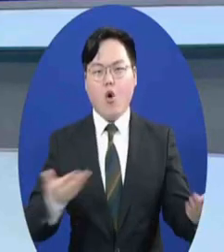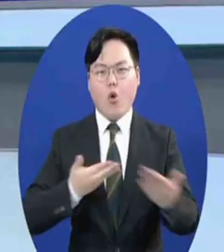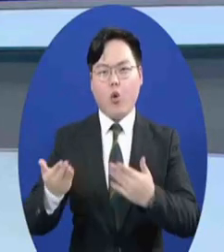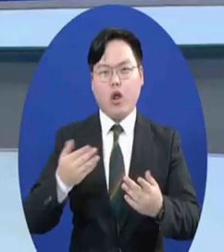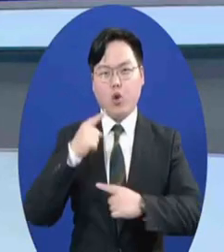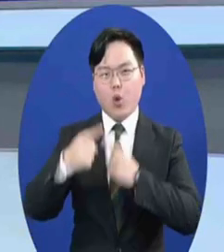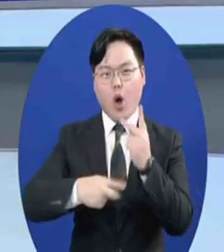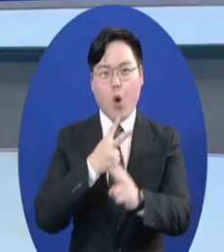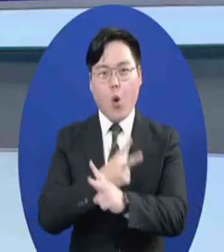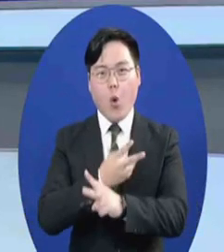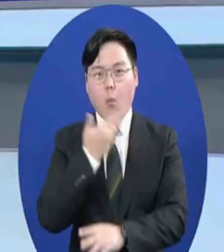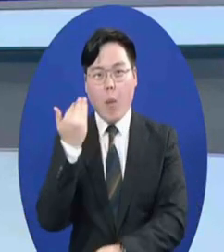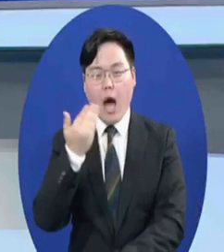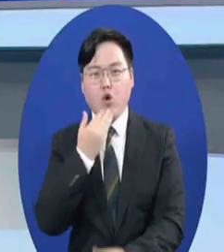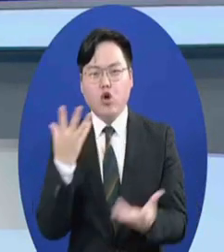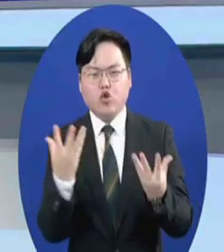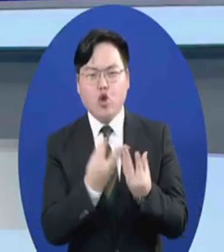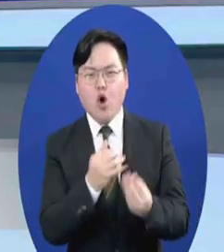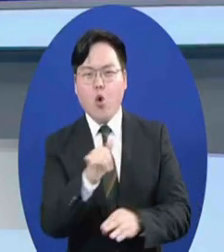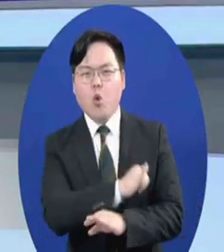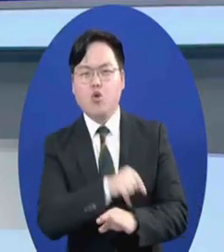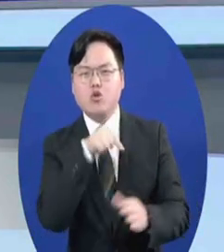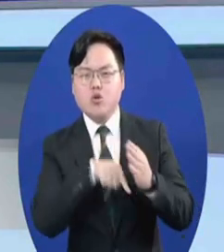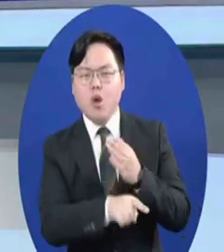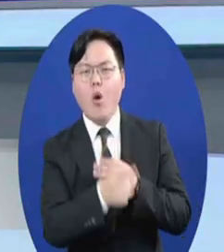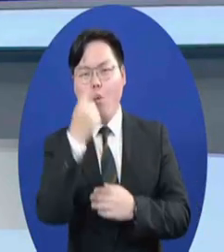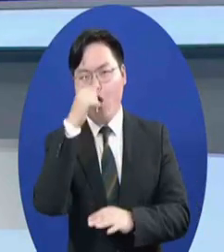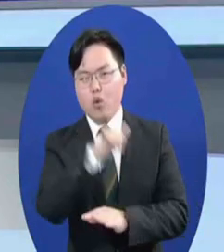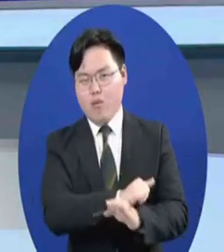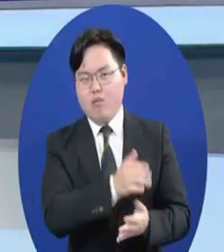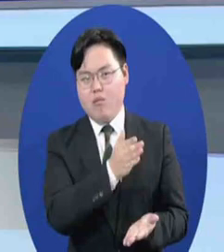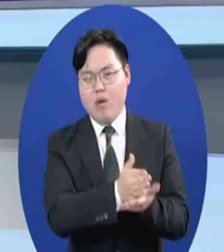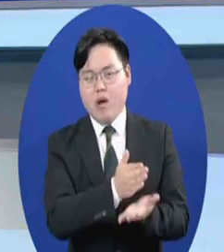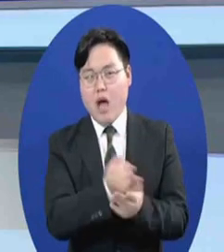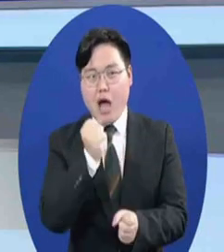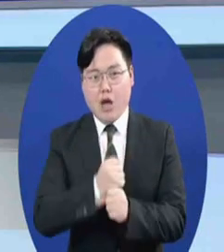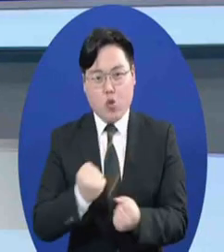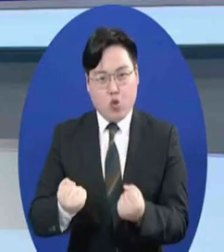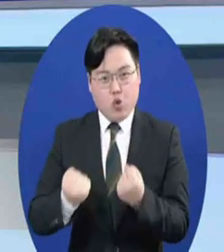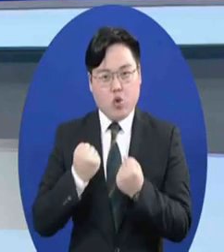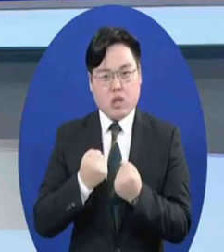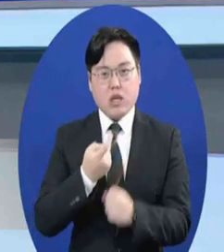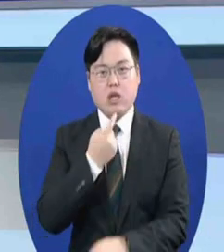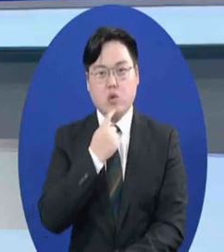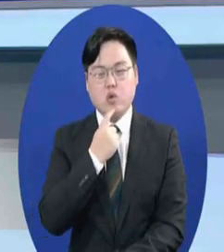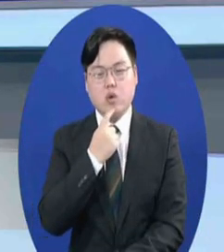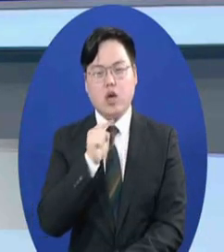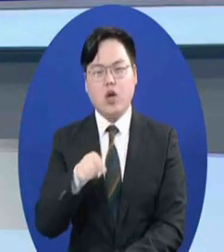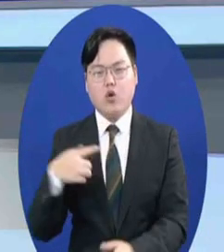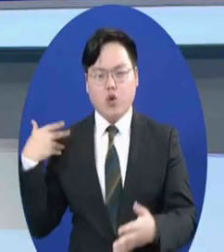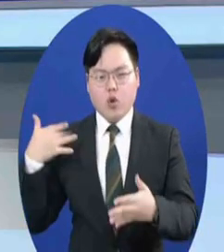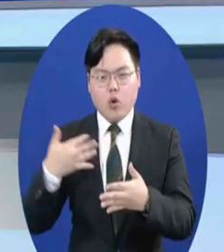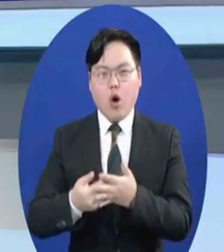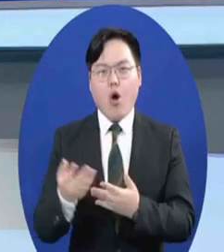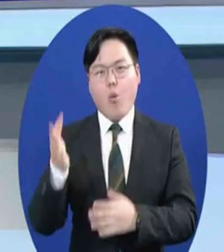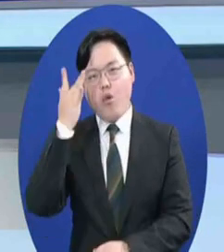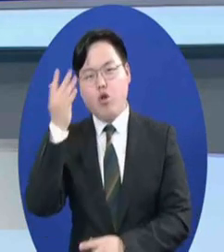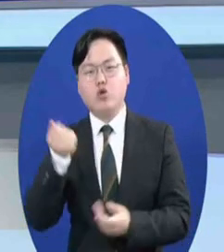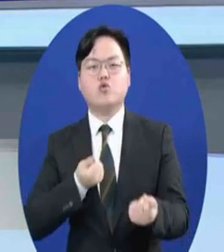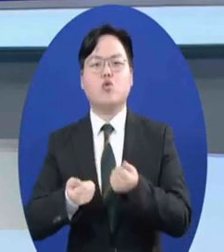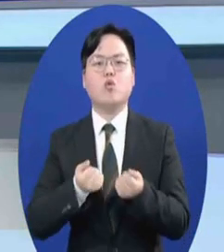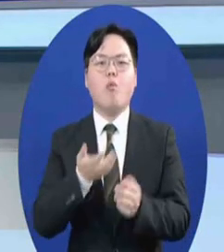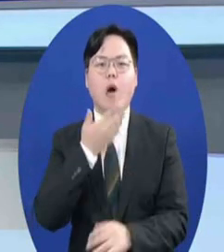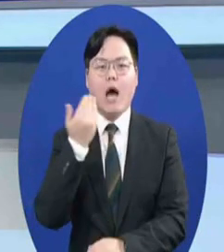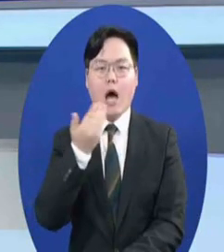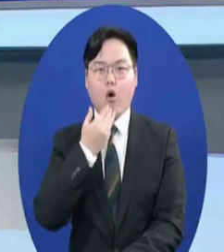Худалдааны тухай хуульгүй цөөн хэдэн орны нэг нь Монгол улс. Ажил хүч эдийн засгийн томоохон хэсгийг бүрдүүлэгч энэ салбар өнөөдрийн хүртэл бодлого зохицуултгүй явж